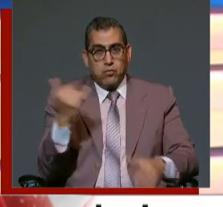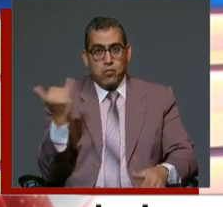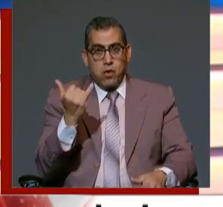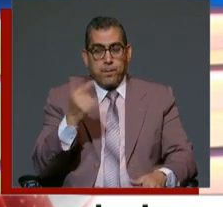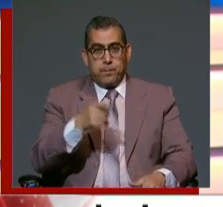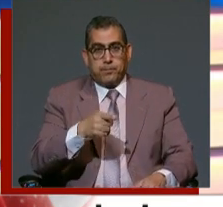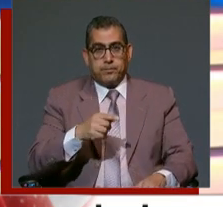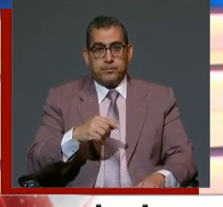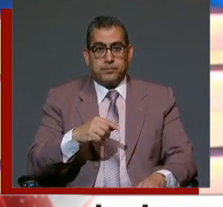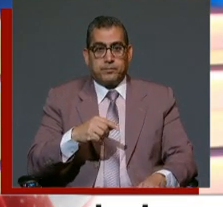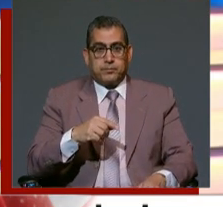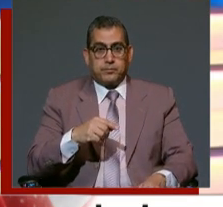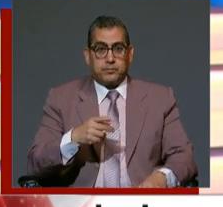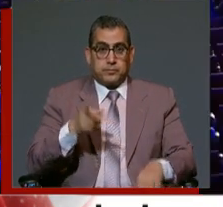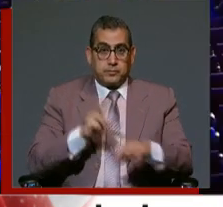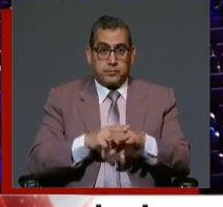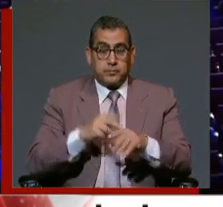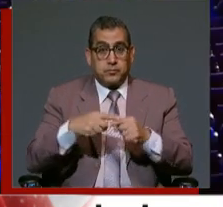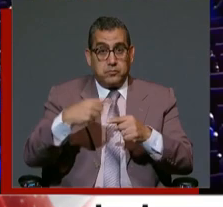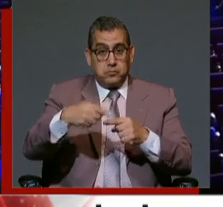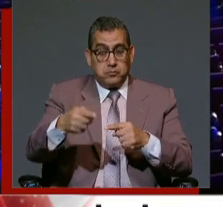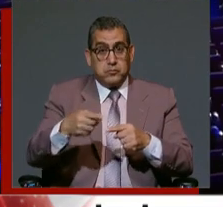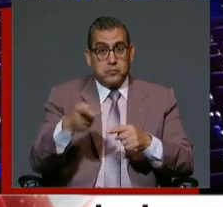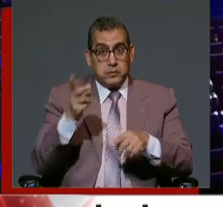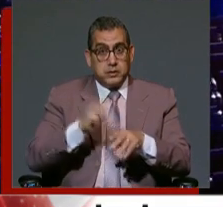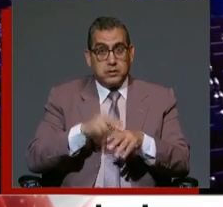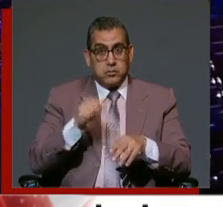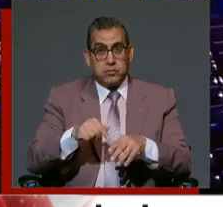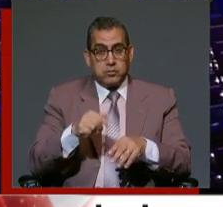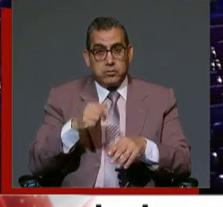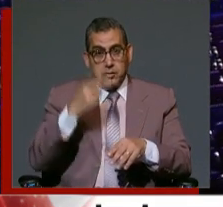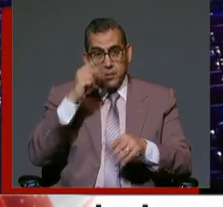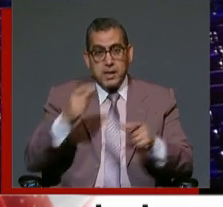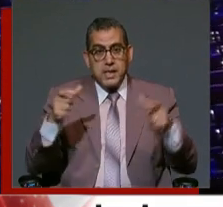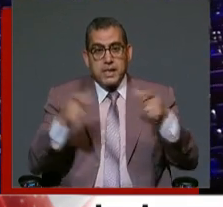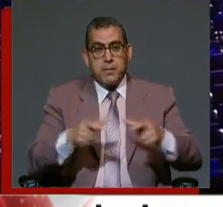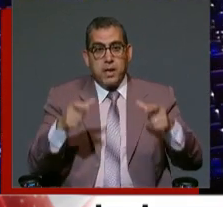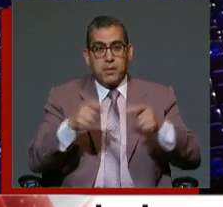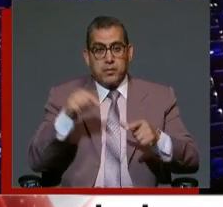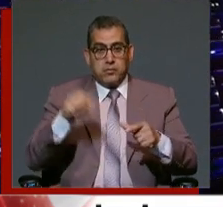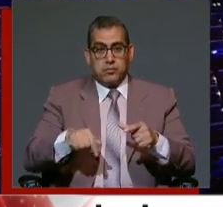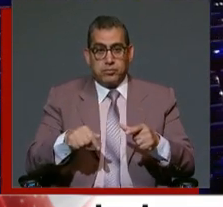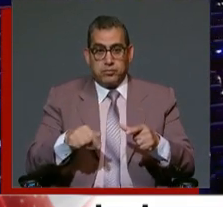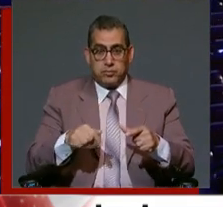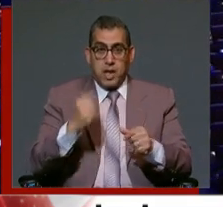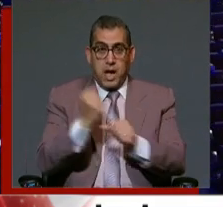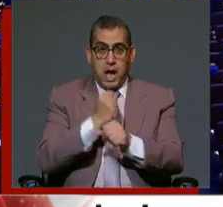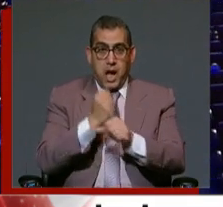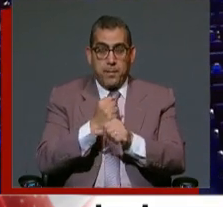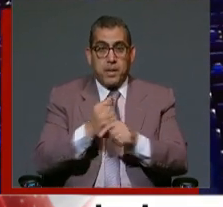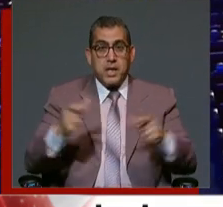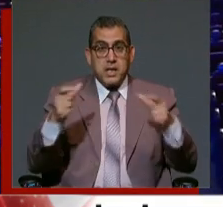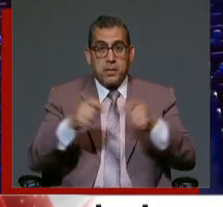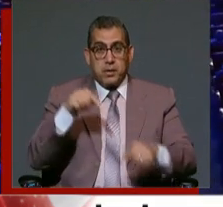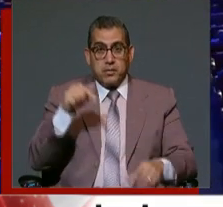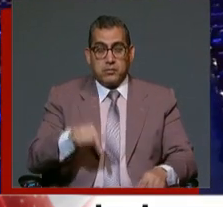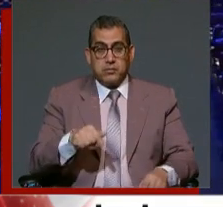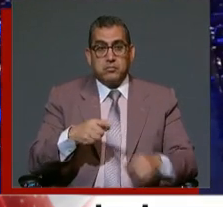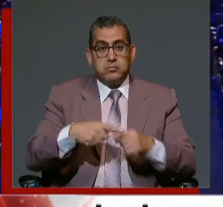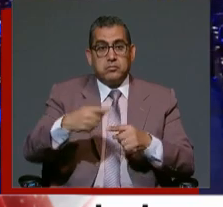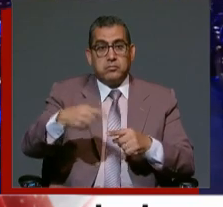المهمة. سوف يمتد هذا أو هذه الاجتماعات وهذا وأعمال هذه الاجتماعات